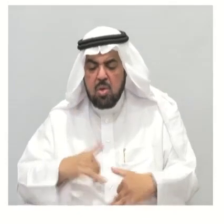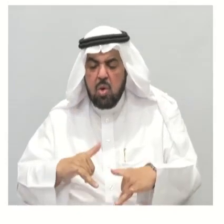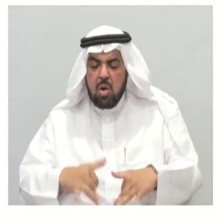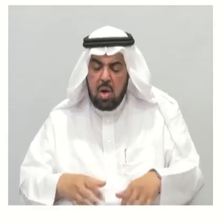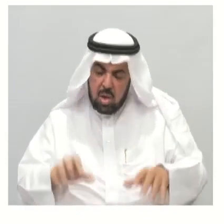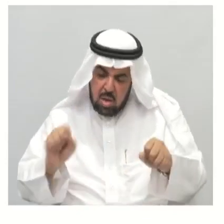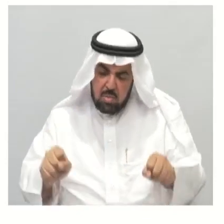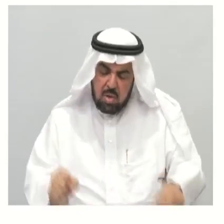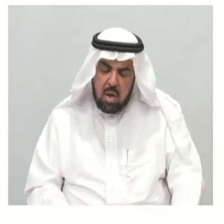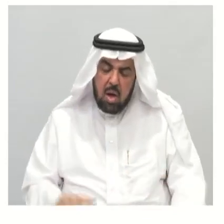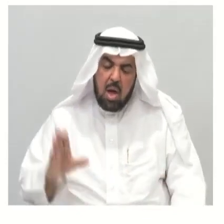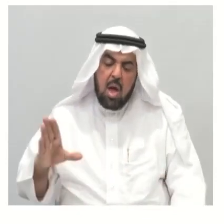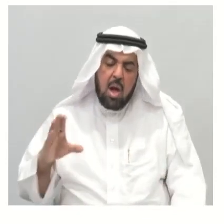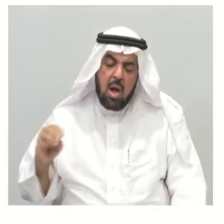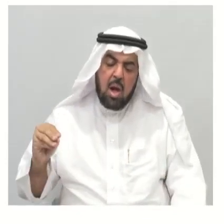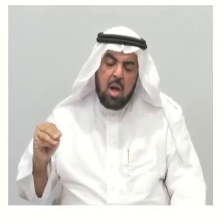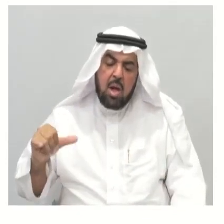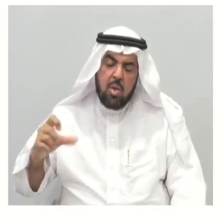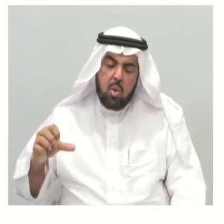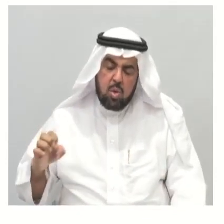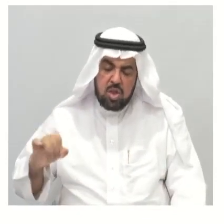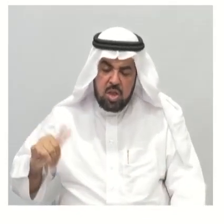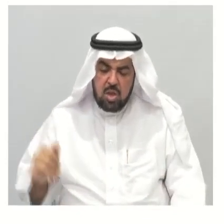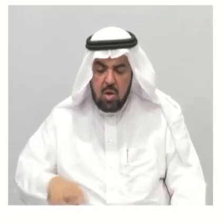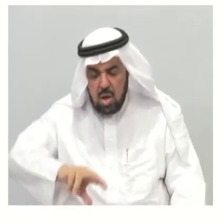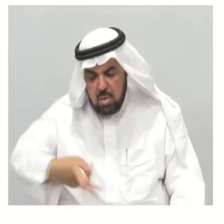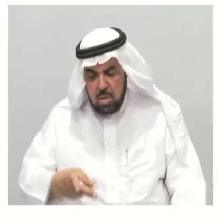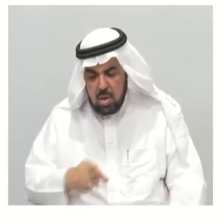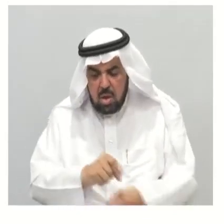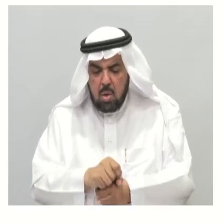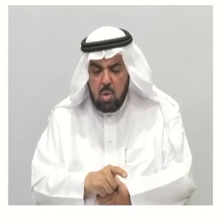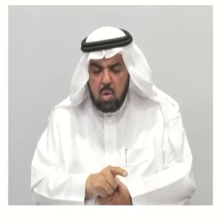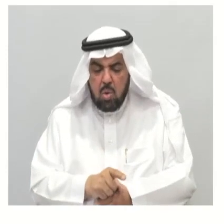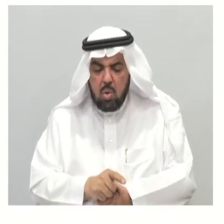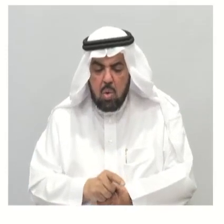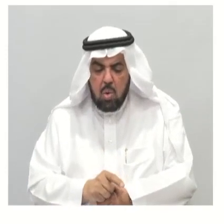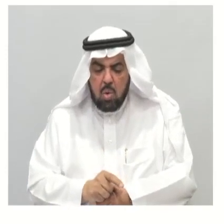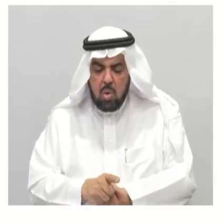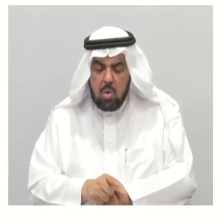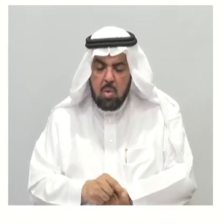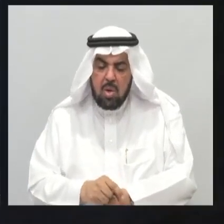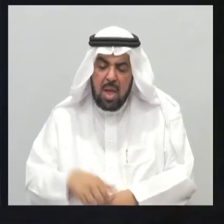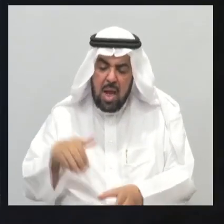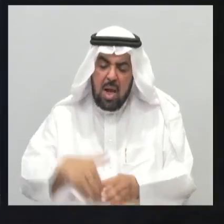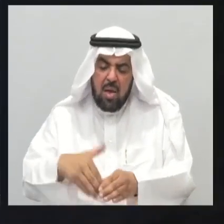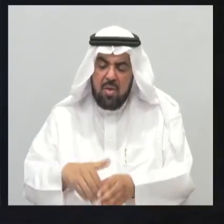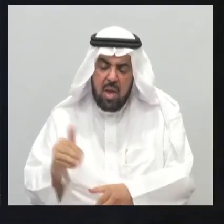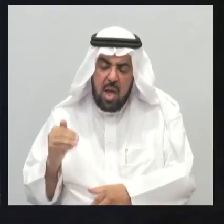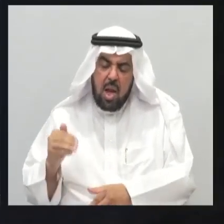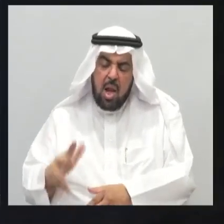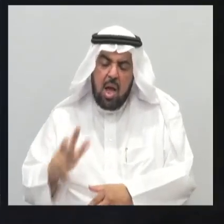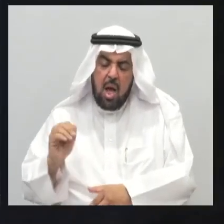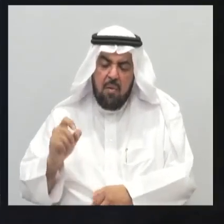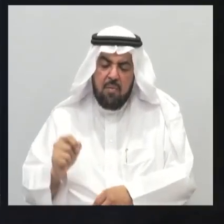الهيدروجين. وما فائدة الهيدروجين؟ إنه البديل للوقود الحفري، فهو كوقود مستقبلي بإذن الله